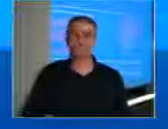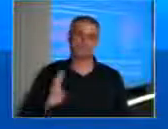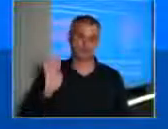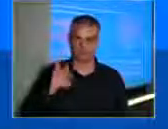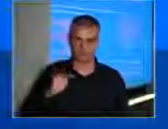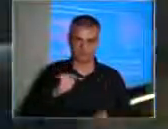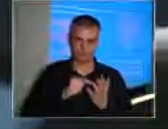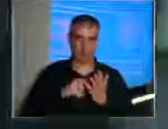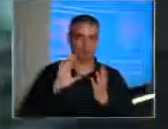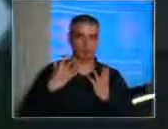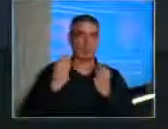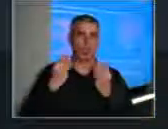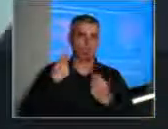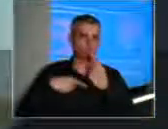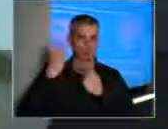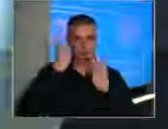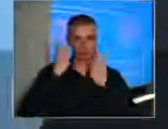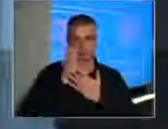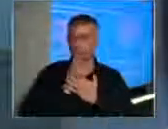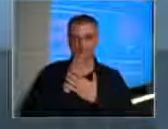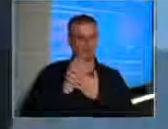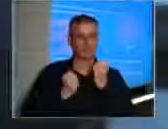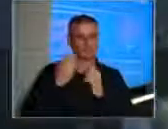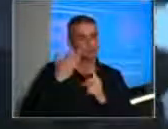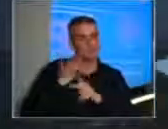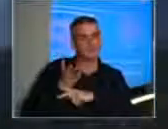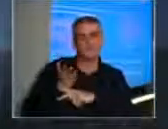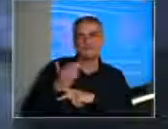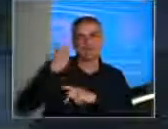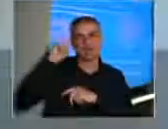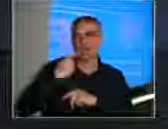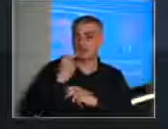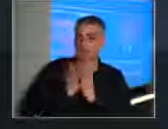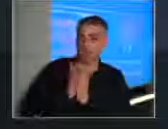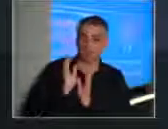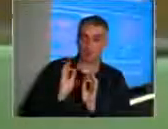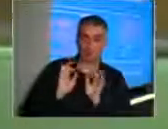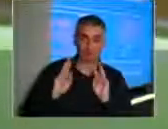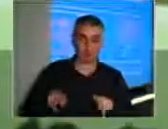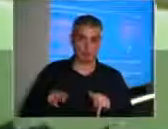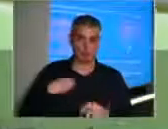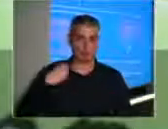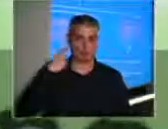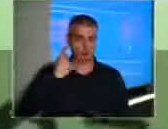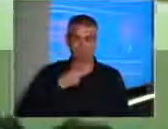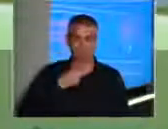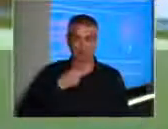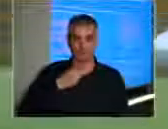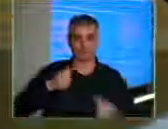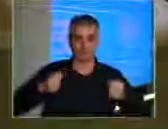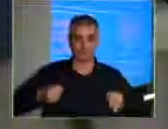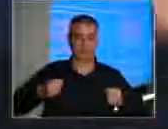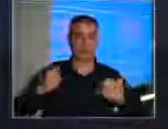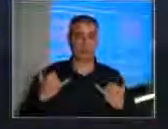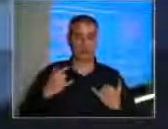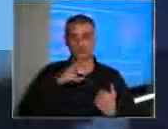נתניהו, בגלל שיש לו כל כך הרבה שנים של ניסיון, קשה לחדור אותו, אני לא יודע להגיד אם זה אותנטי לחלוטין, שמעתי אותו במחנה יהודה